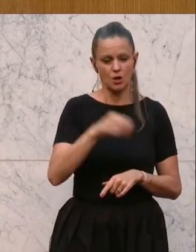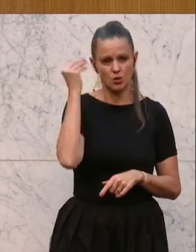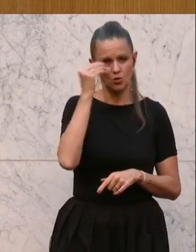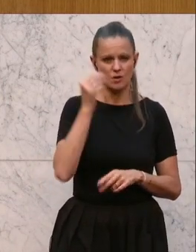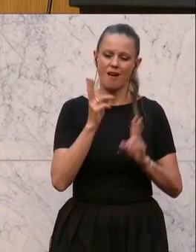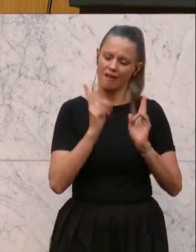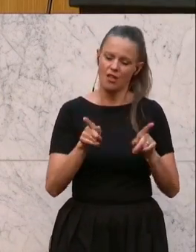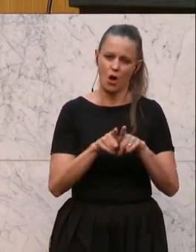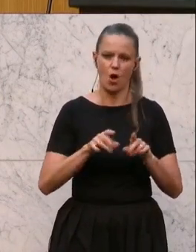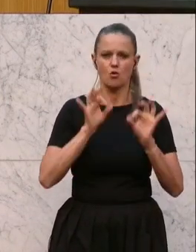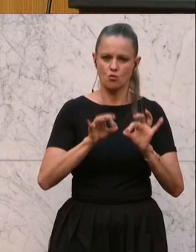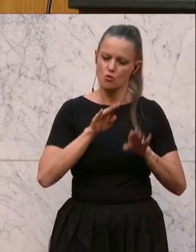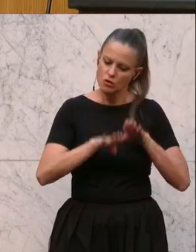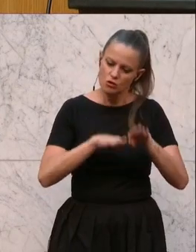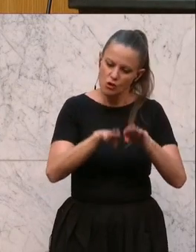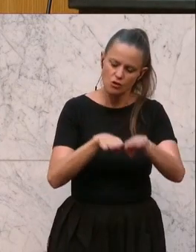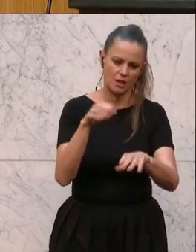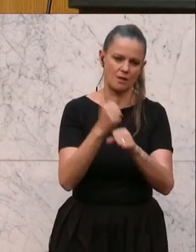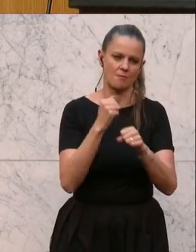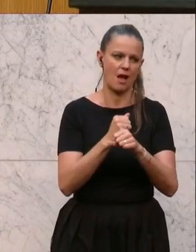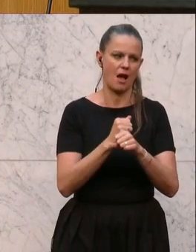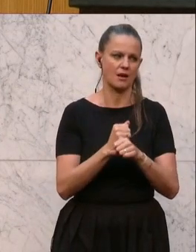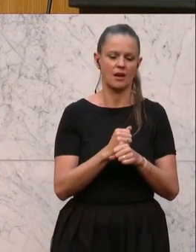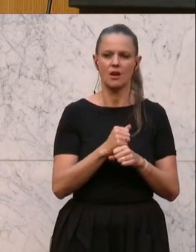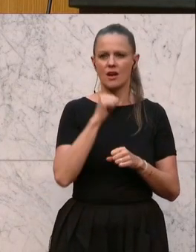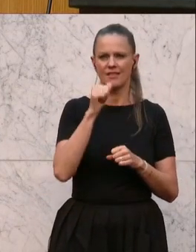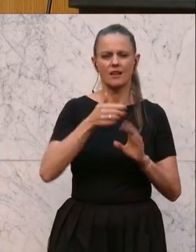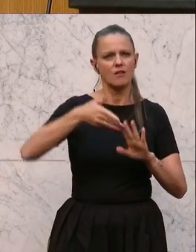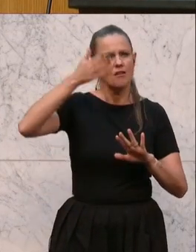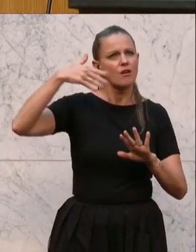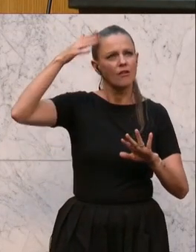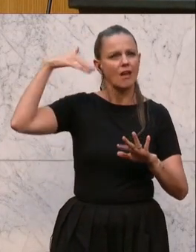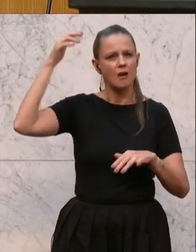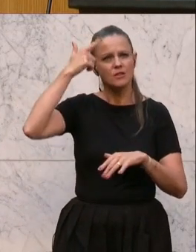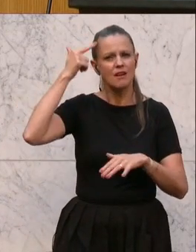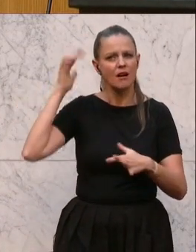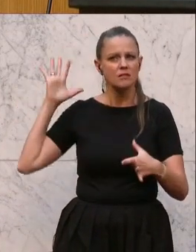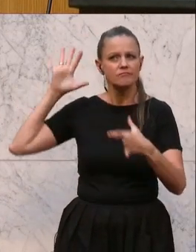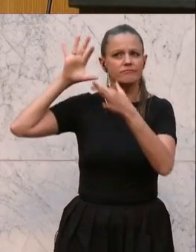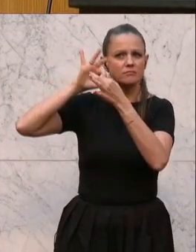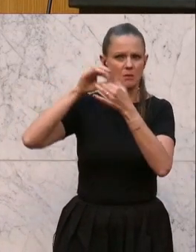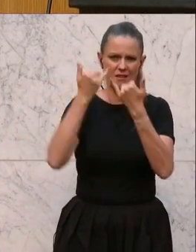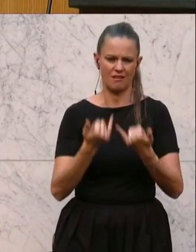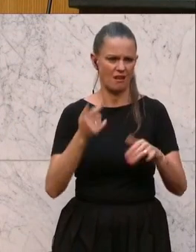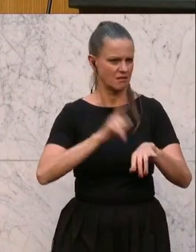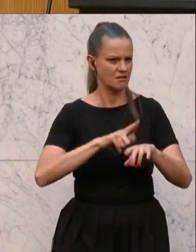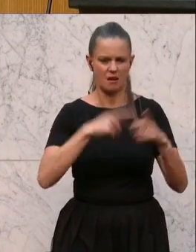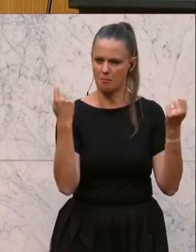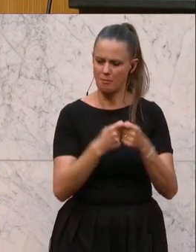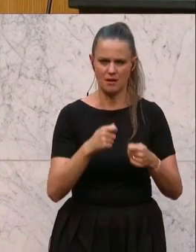Schritte in die richtige Richtung und sind da nicht irgendwo in einer nostalgischen Vergangenheit, die nicht mehr